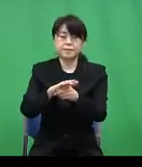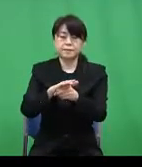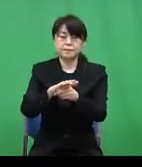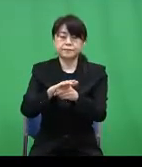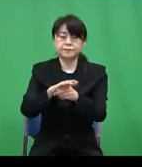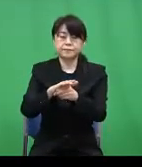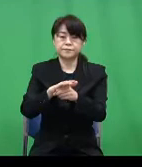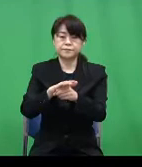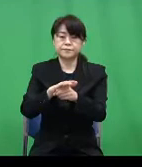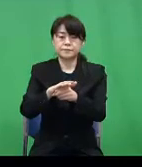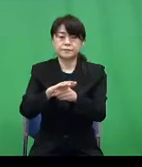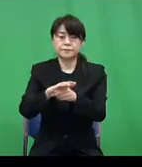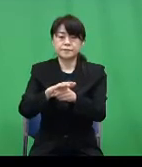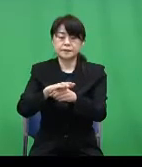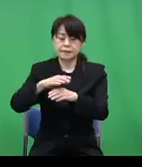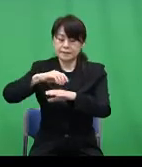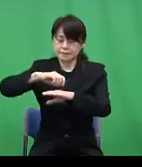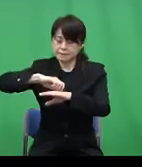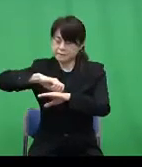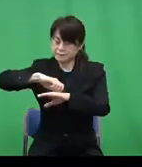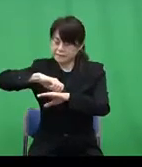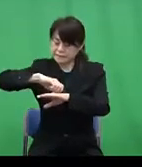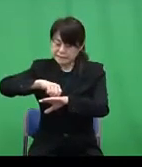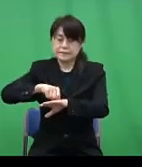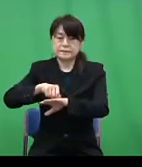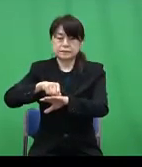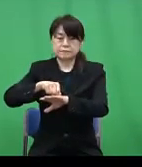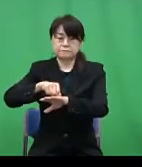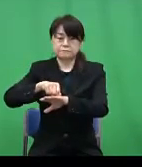非常に厳重にですね、